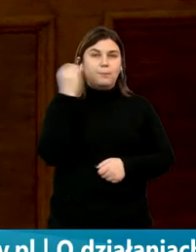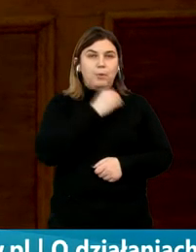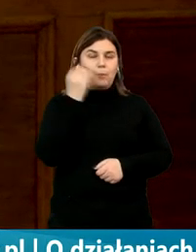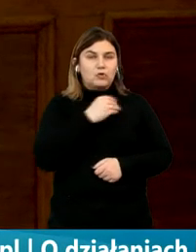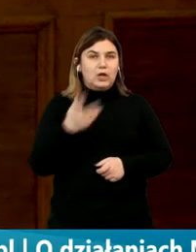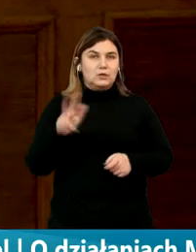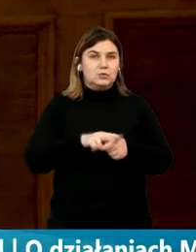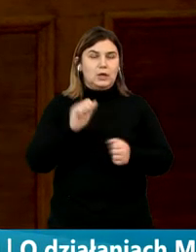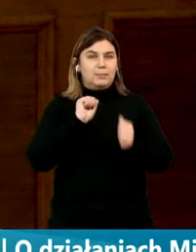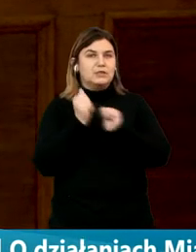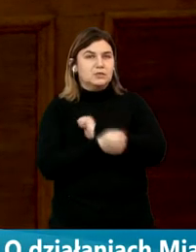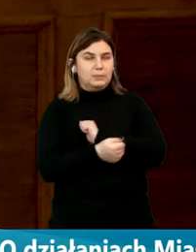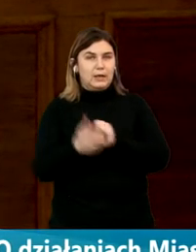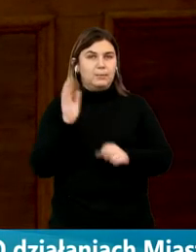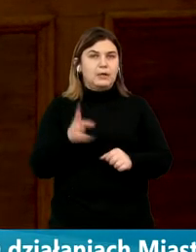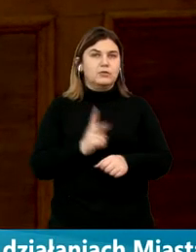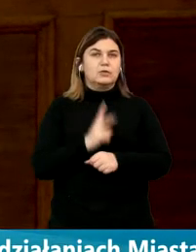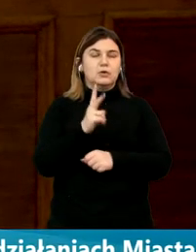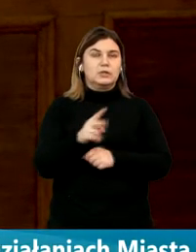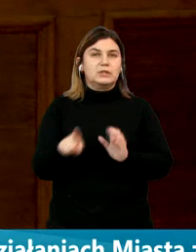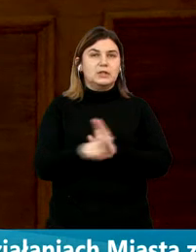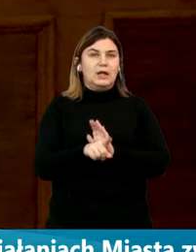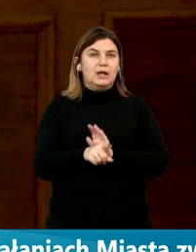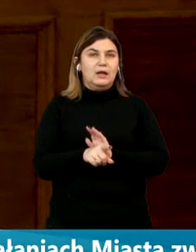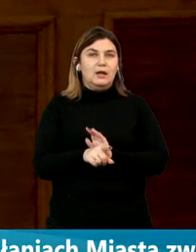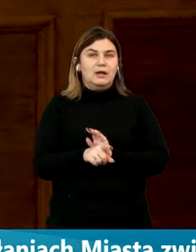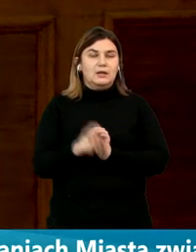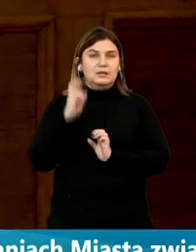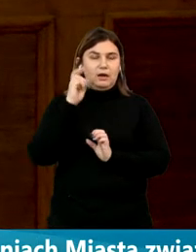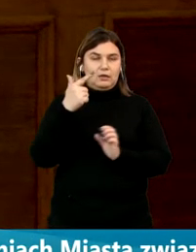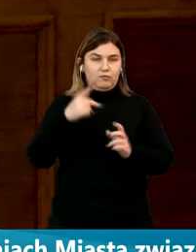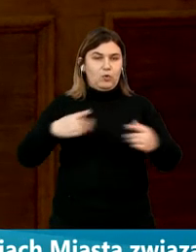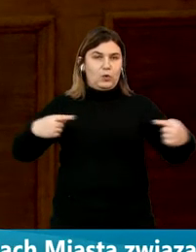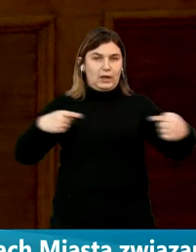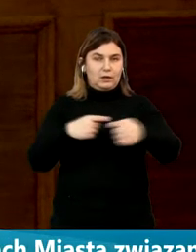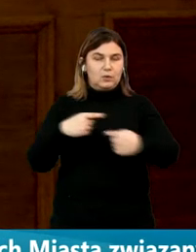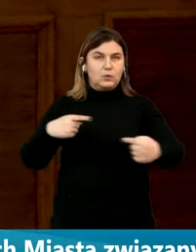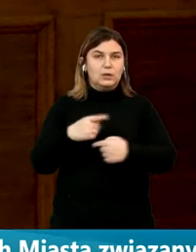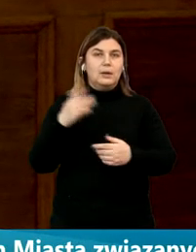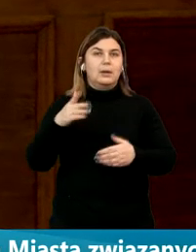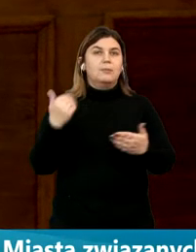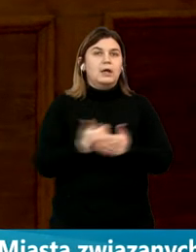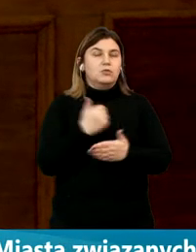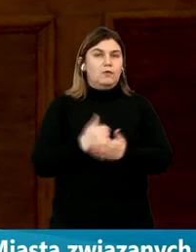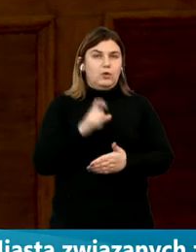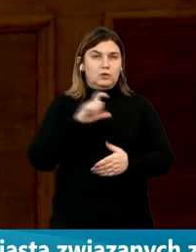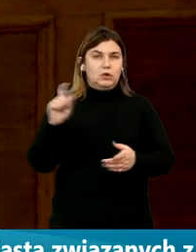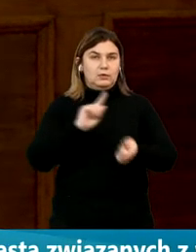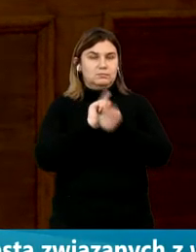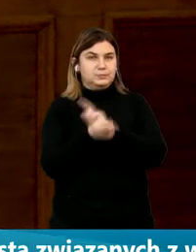będzie przebudowywana i będzie dostępna dla tramwajów w obu kierunkach. Więc myślę, że będzie to też nowoczesny taki punkt